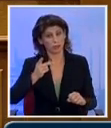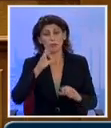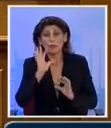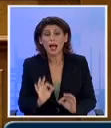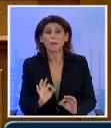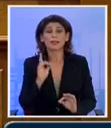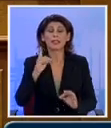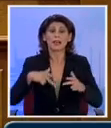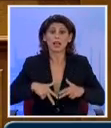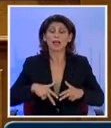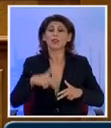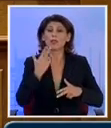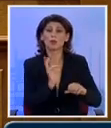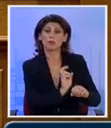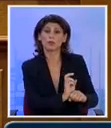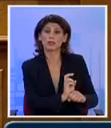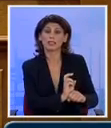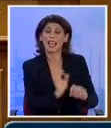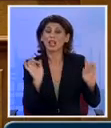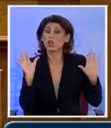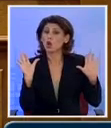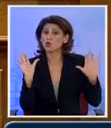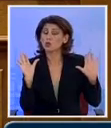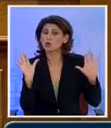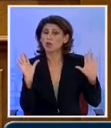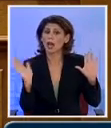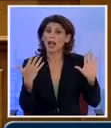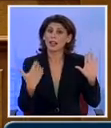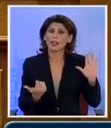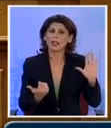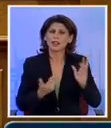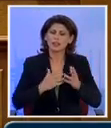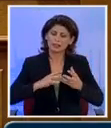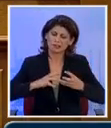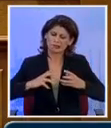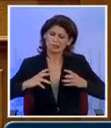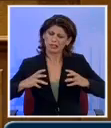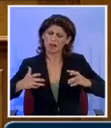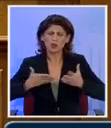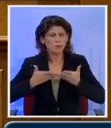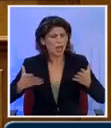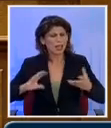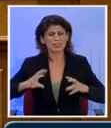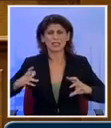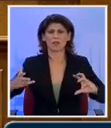δεν μπορεί μια χώρα σε ύφεση να βγάλει πλεονάσματα εκτός και αν έχει τεράστιες τρευλώσεις και αν έχει τεράστιες